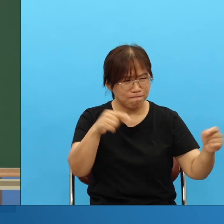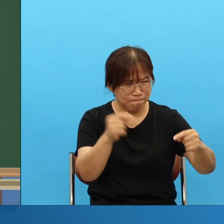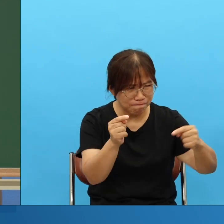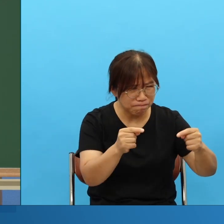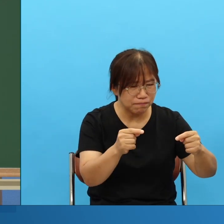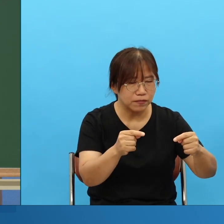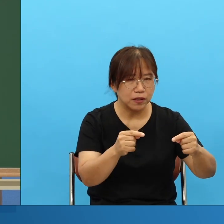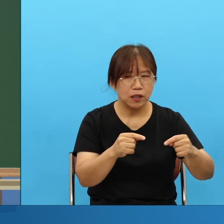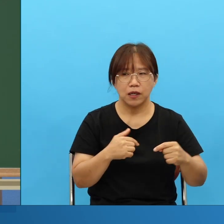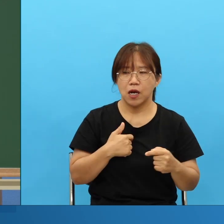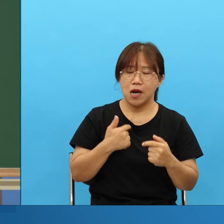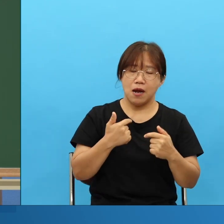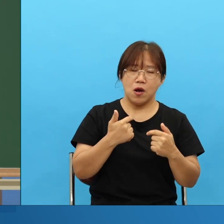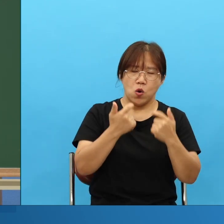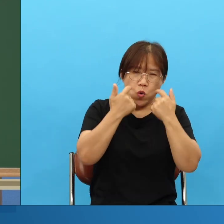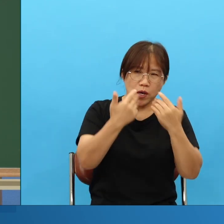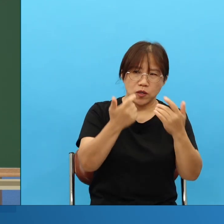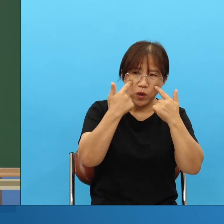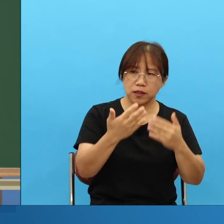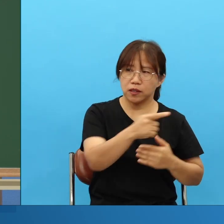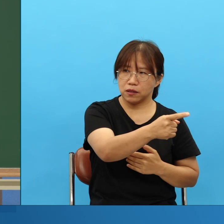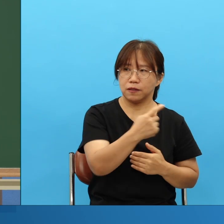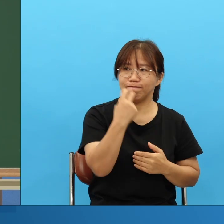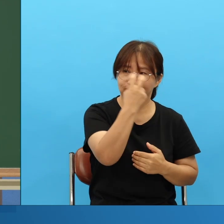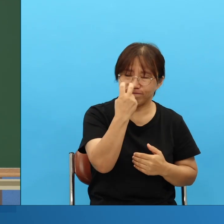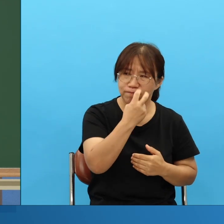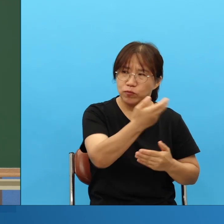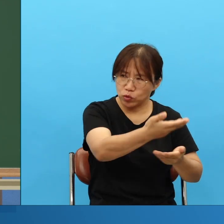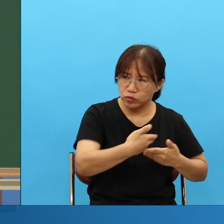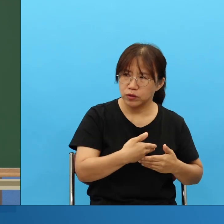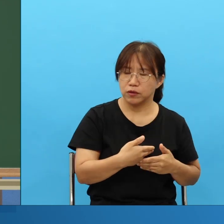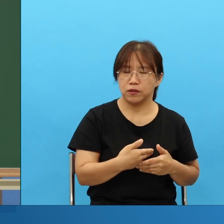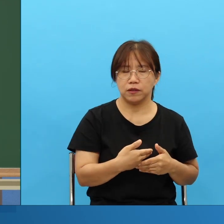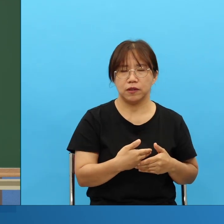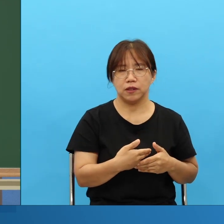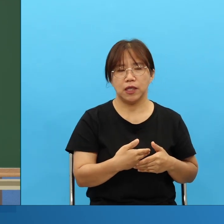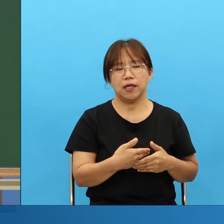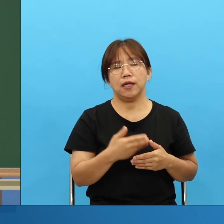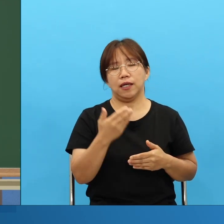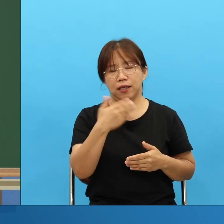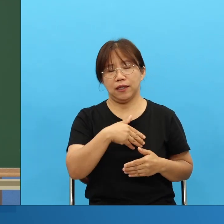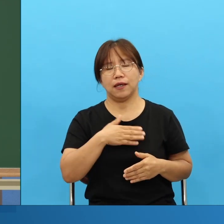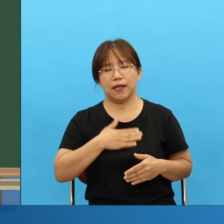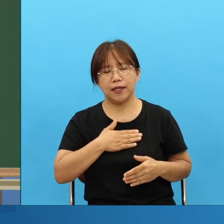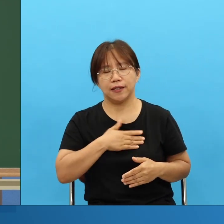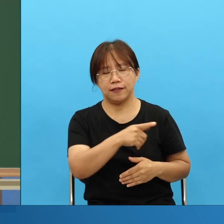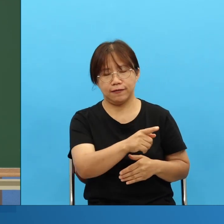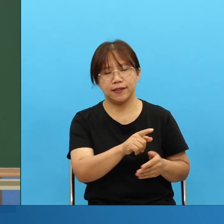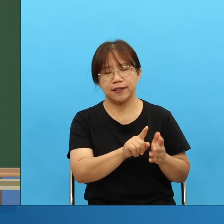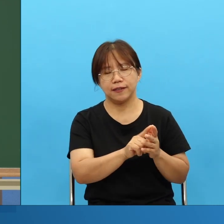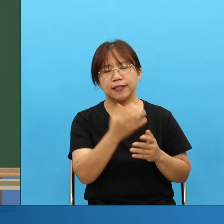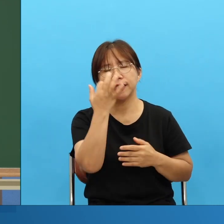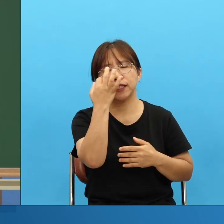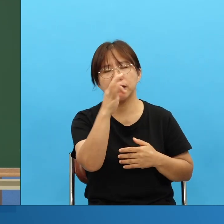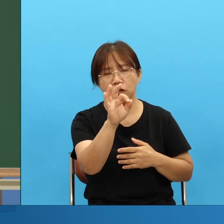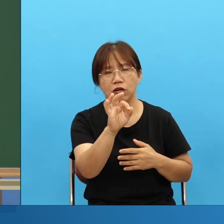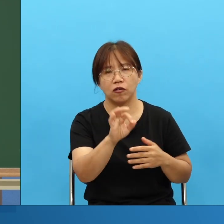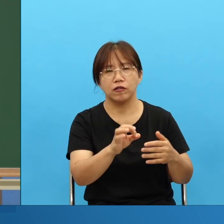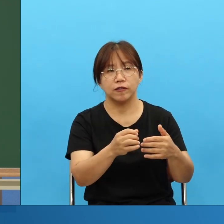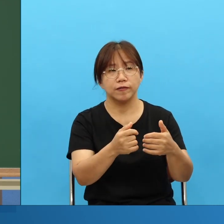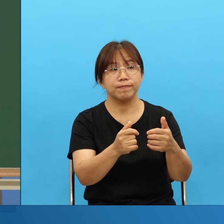친구는 확신을 가지고 하는 거죠. 확신을. 그래서 그래 인내해놓고 이야기를 해야 이야기가 될 만큼